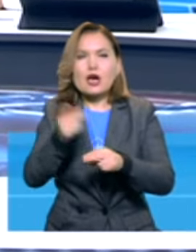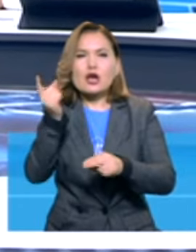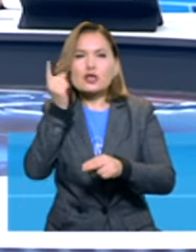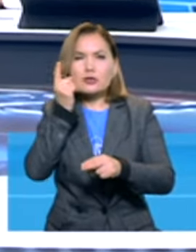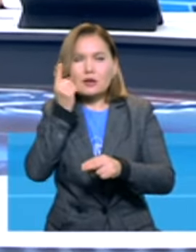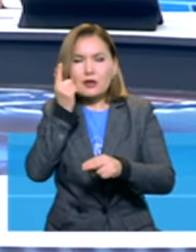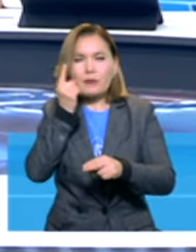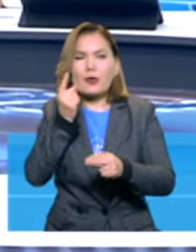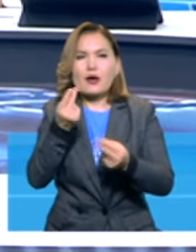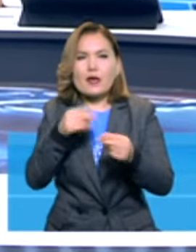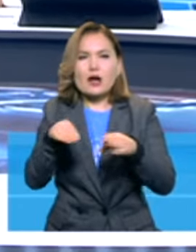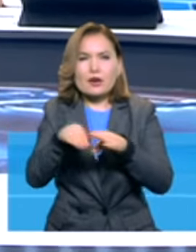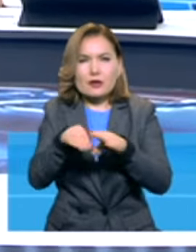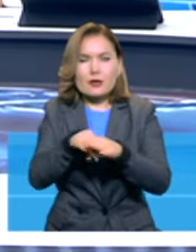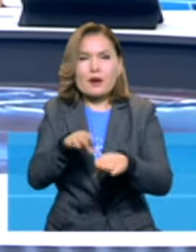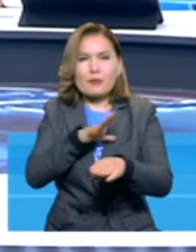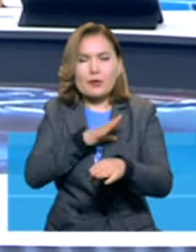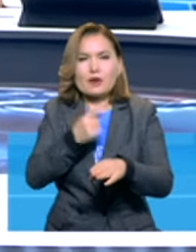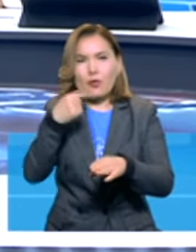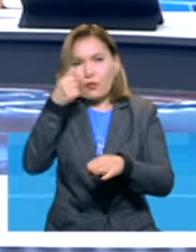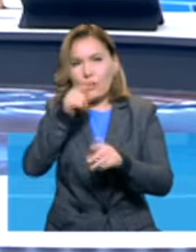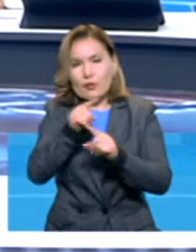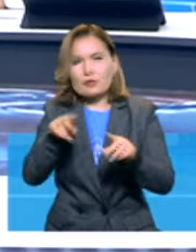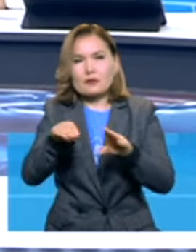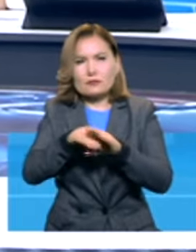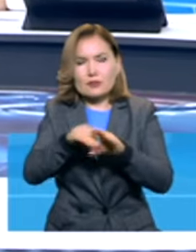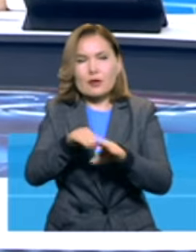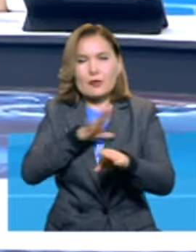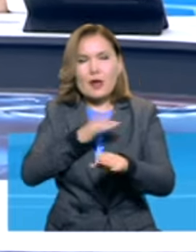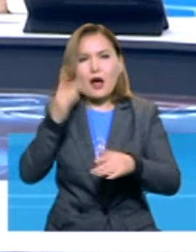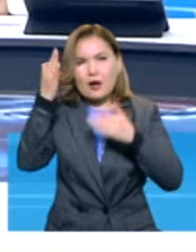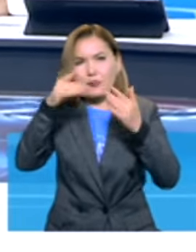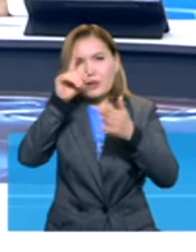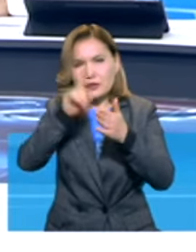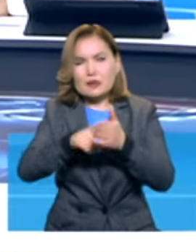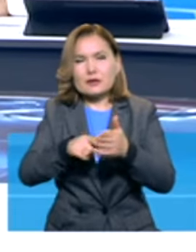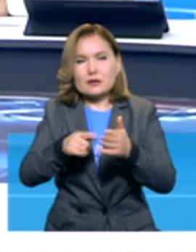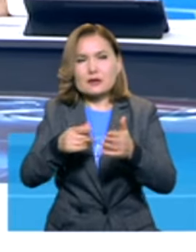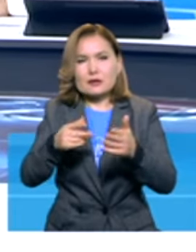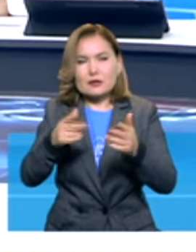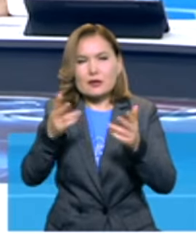телефонға ақша жинадыңыз ғой. Арманыңыз орындалатынына сенесіз бе?